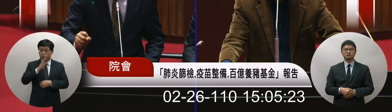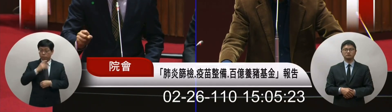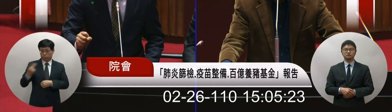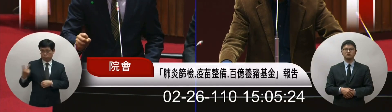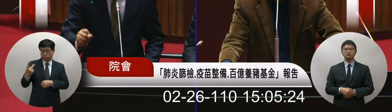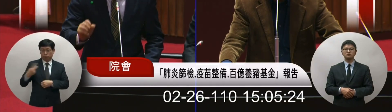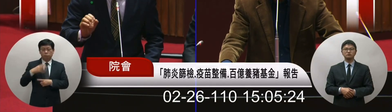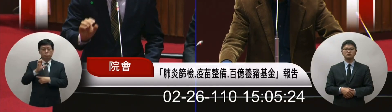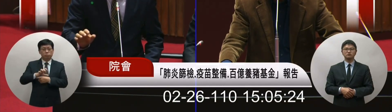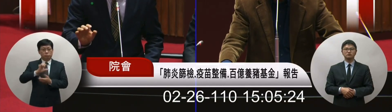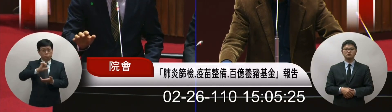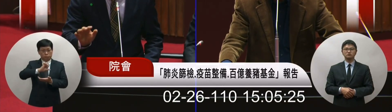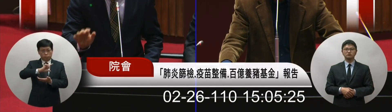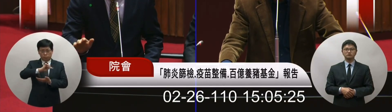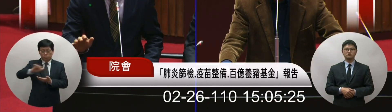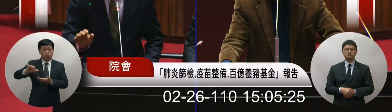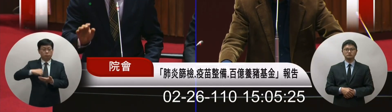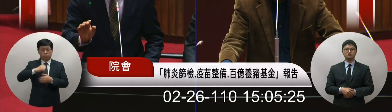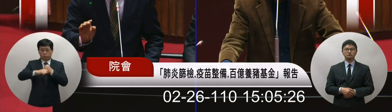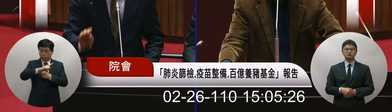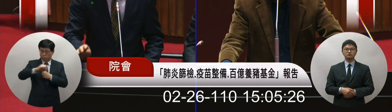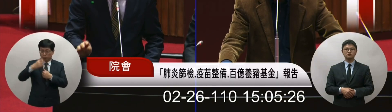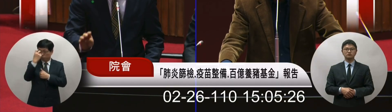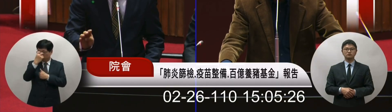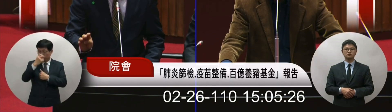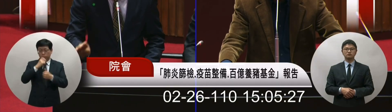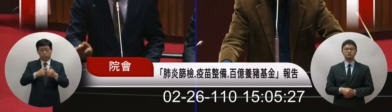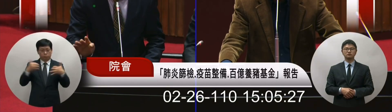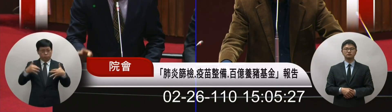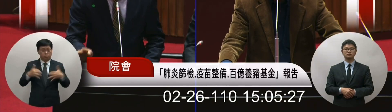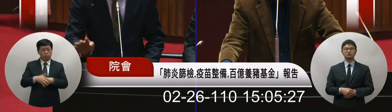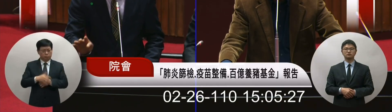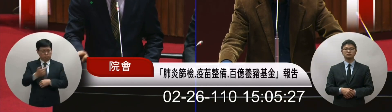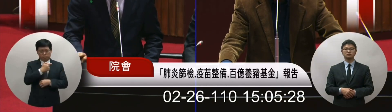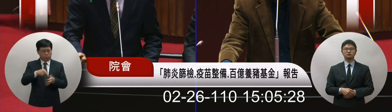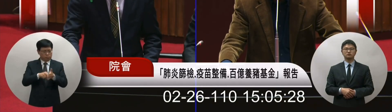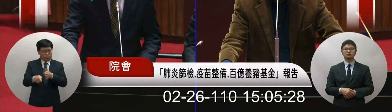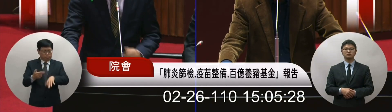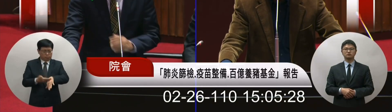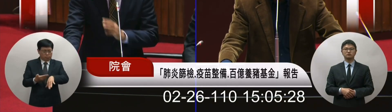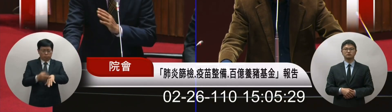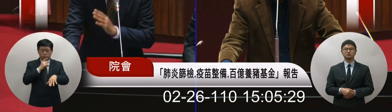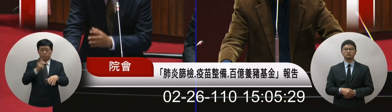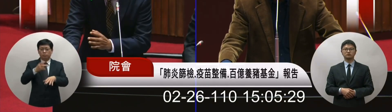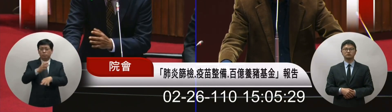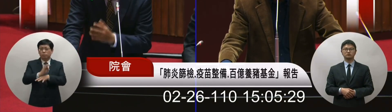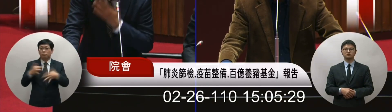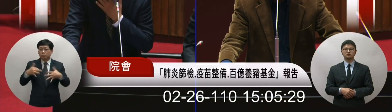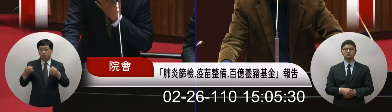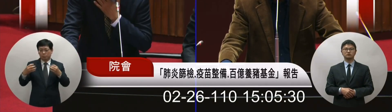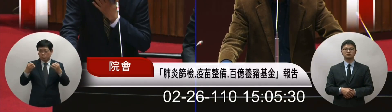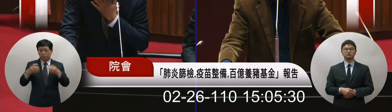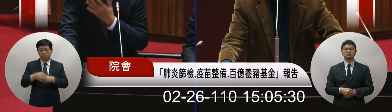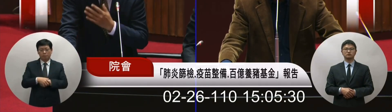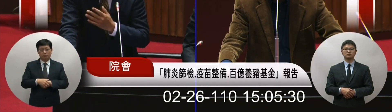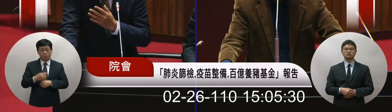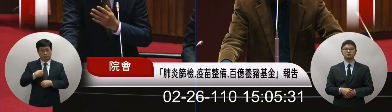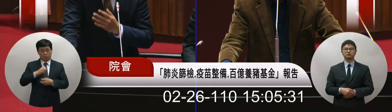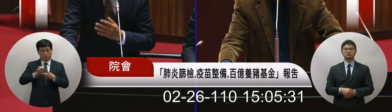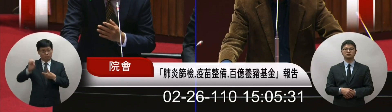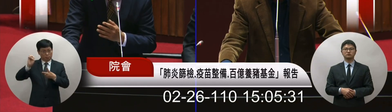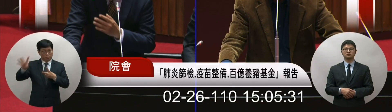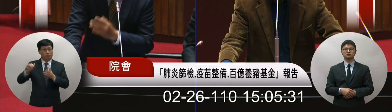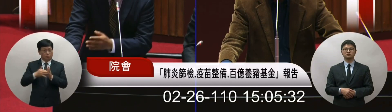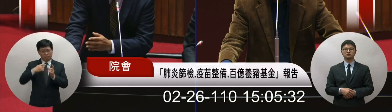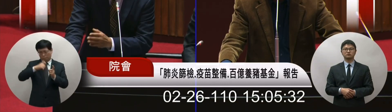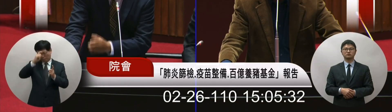两岸农产贸易的动植物防检疫的议题，这是一个非常专业科学的议题来讨论。那我们回给他，